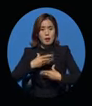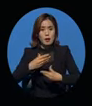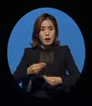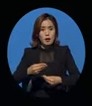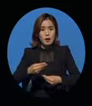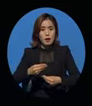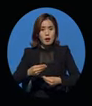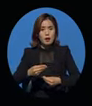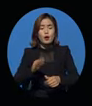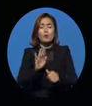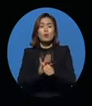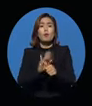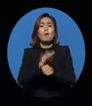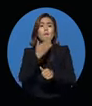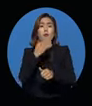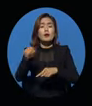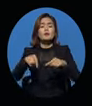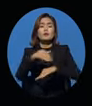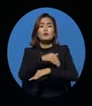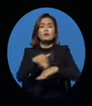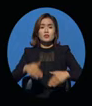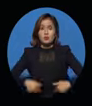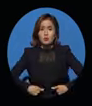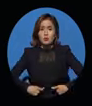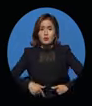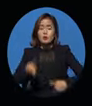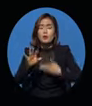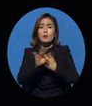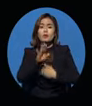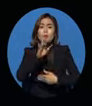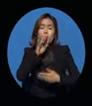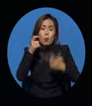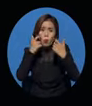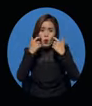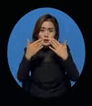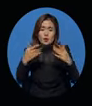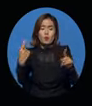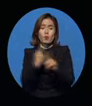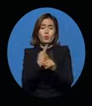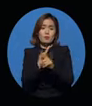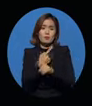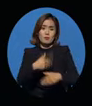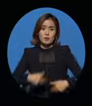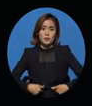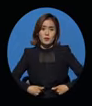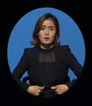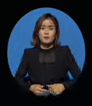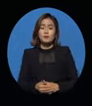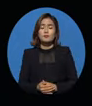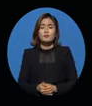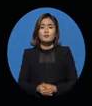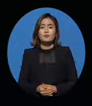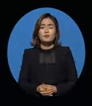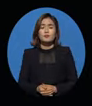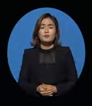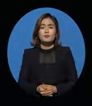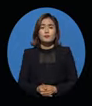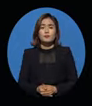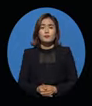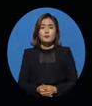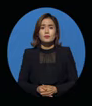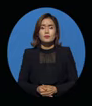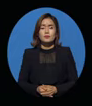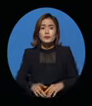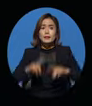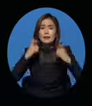데 도움이 되는 정책이 있다면 그것을 과감하게 고칠 수 있다 저는 그렇게 생각합니다 어 저는